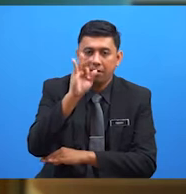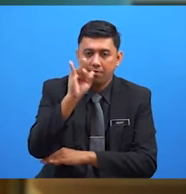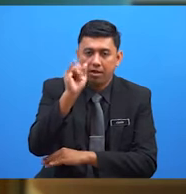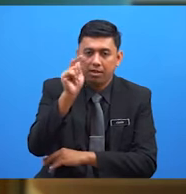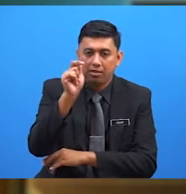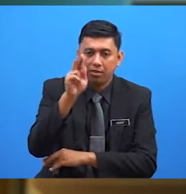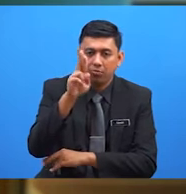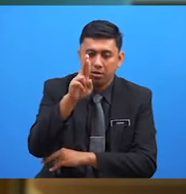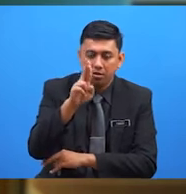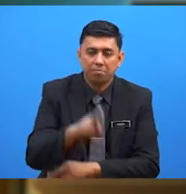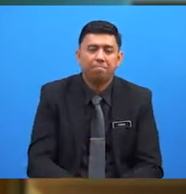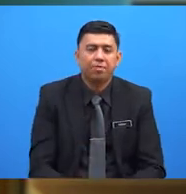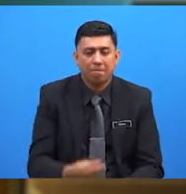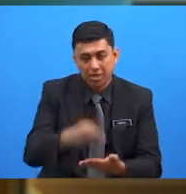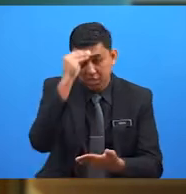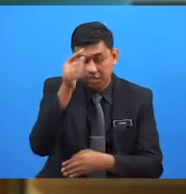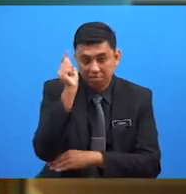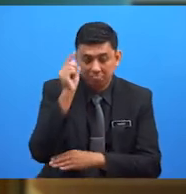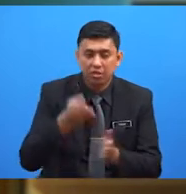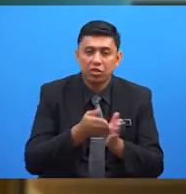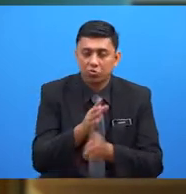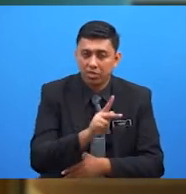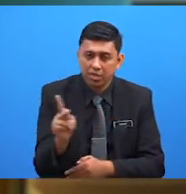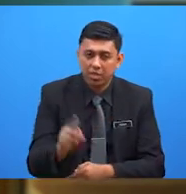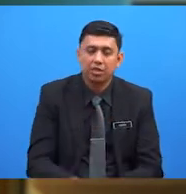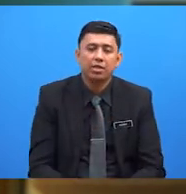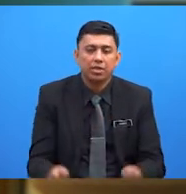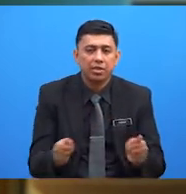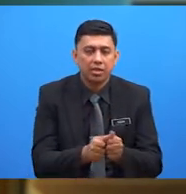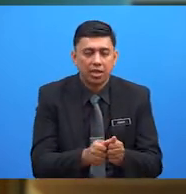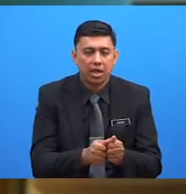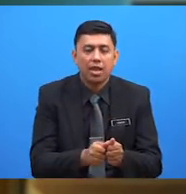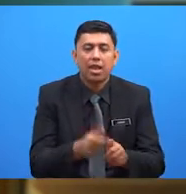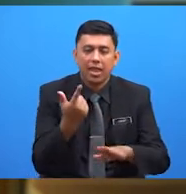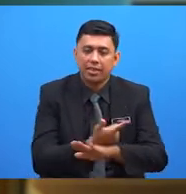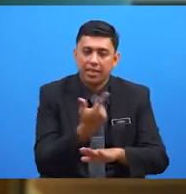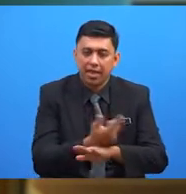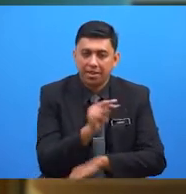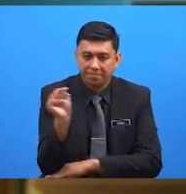fitur yang dipelajari tadi, cikgu akan teruskan dengan sesi latihan.